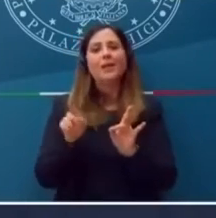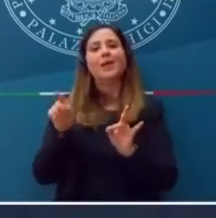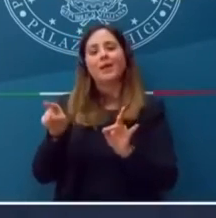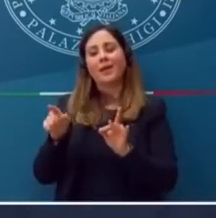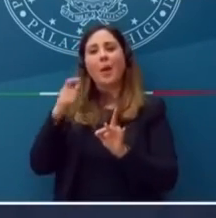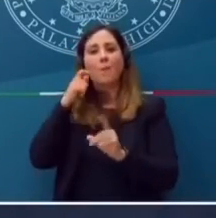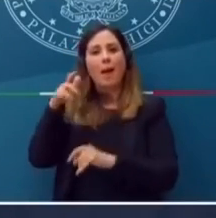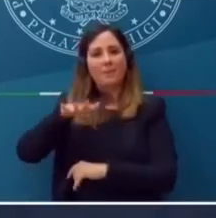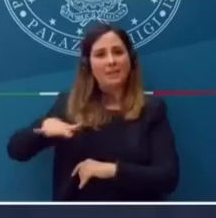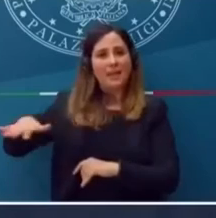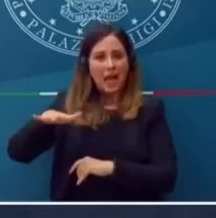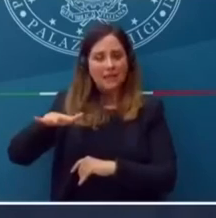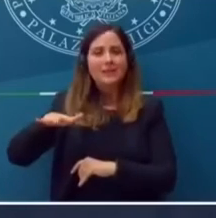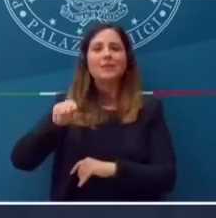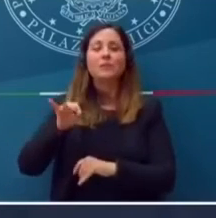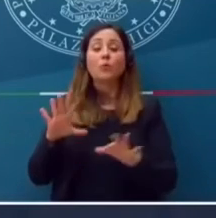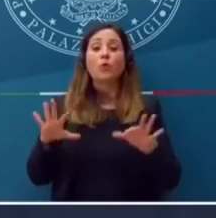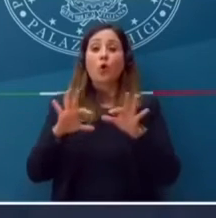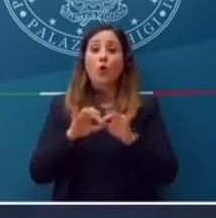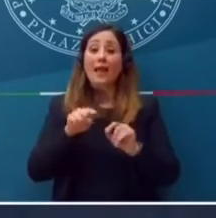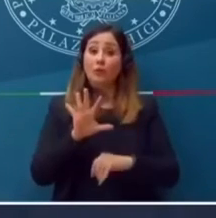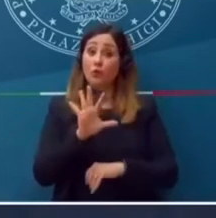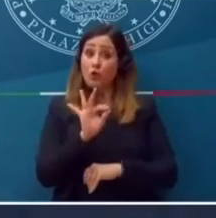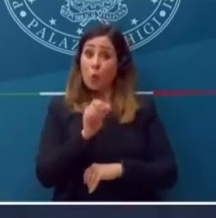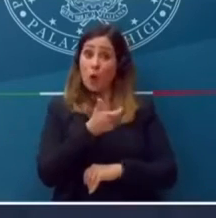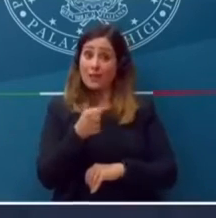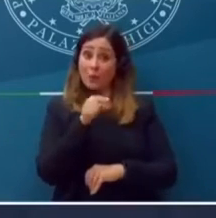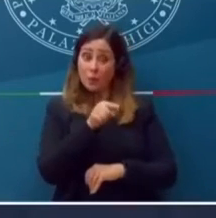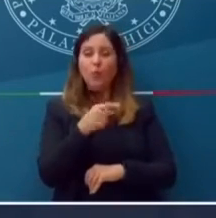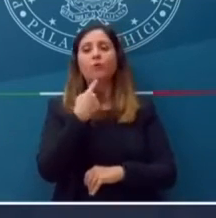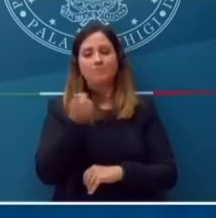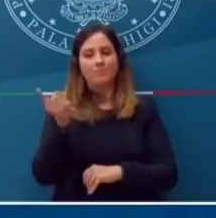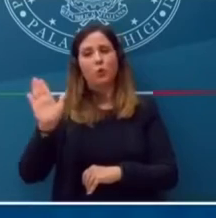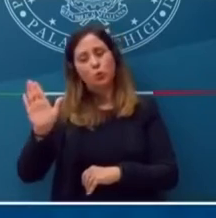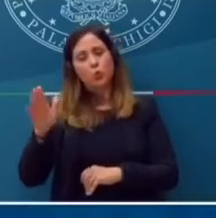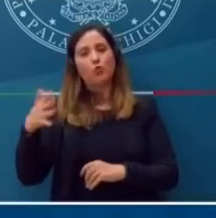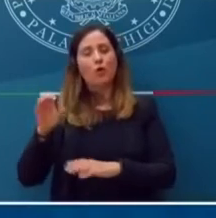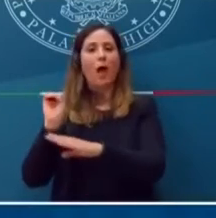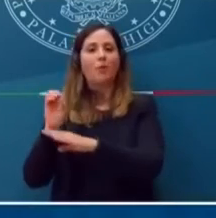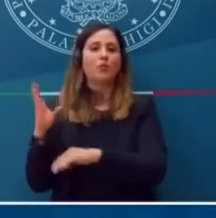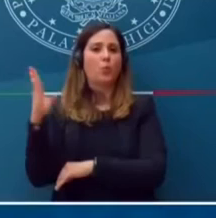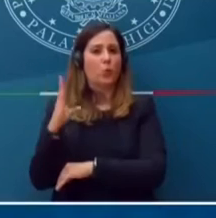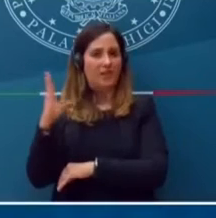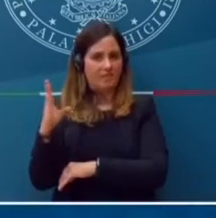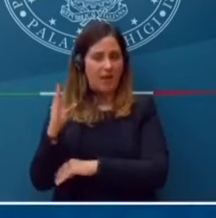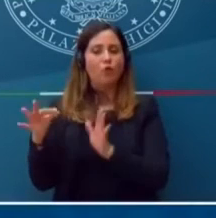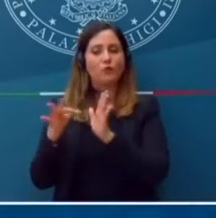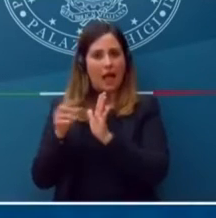50, citando il professor Brusaferro. La logica è che con questo